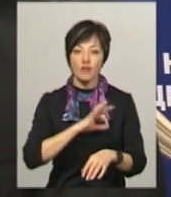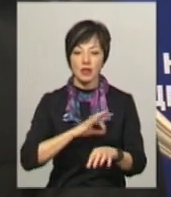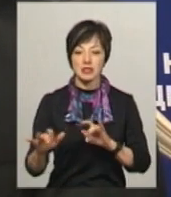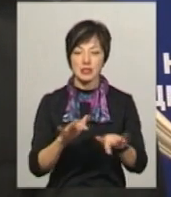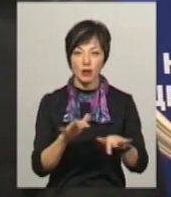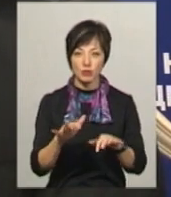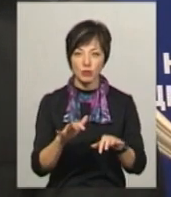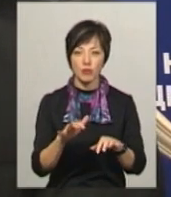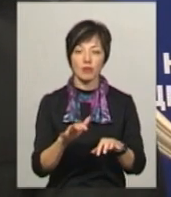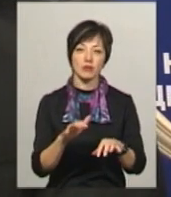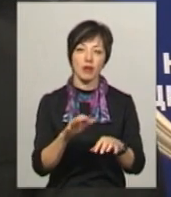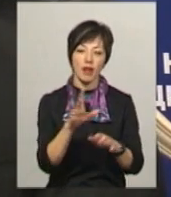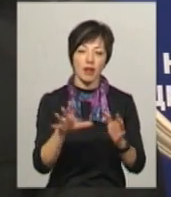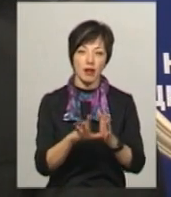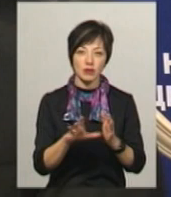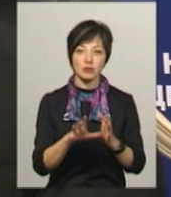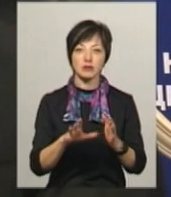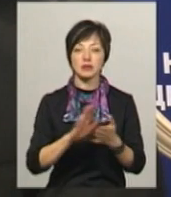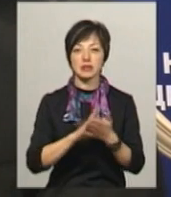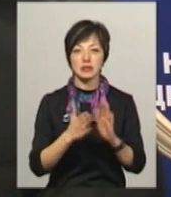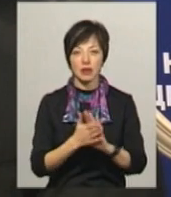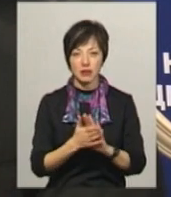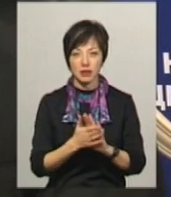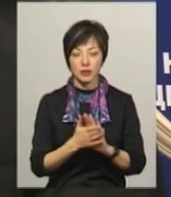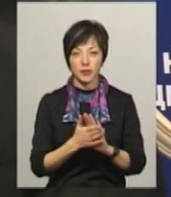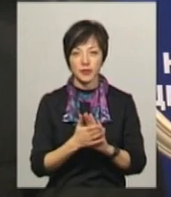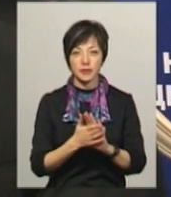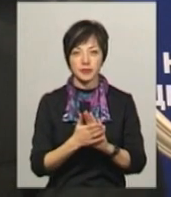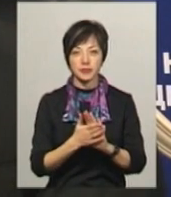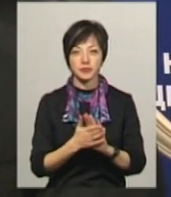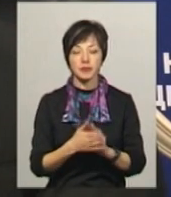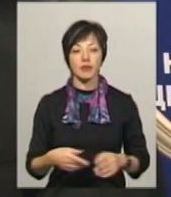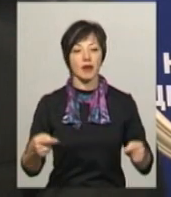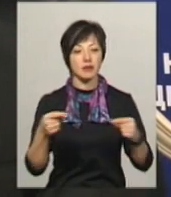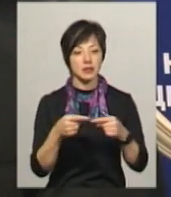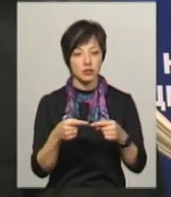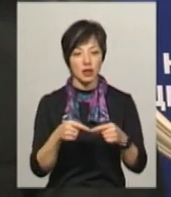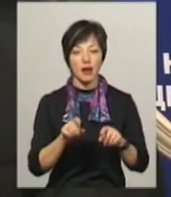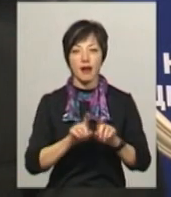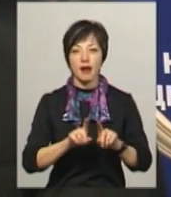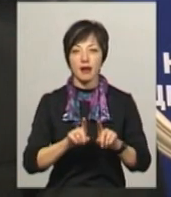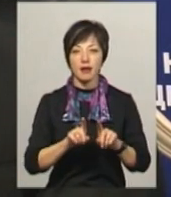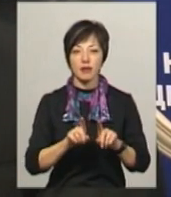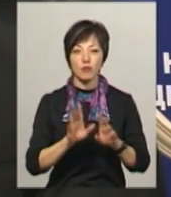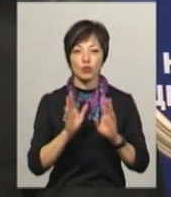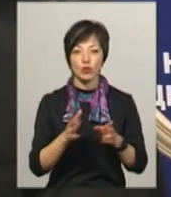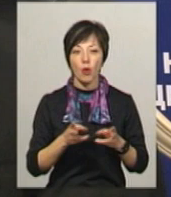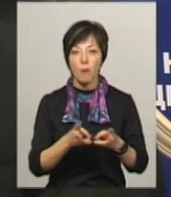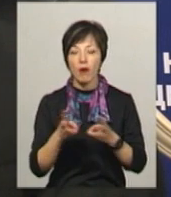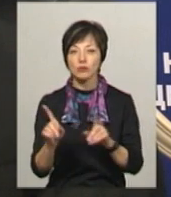приведення електромережі, відповідний стан пожежобезпечний, визначаються елементи опалення, які будуть